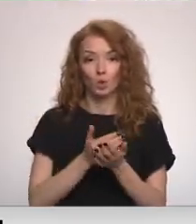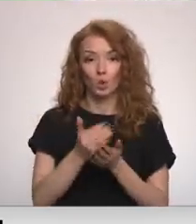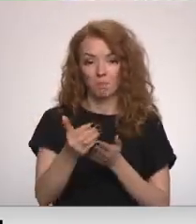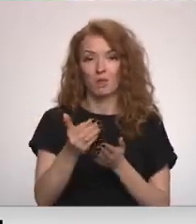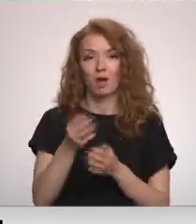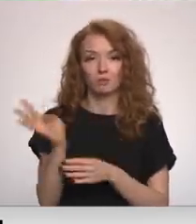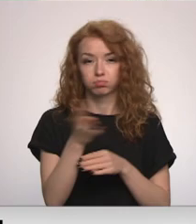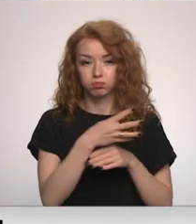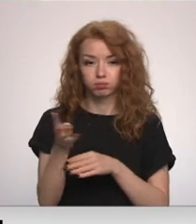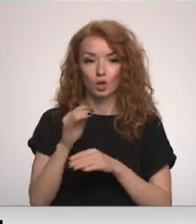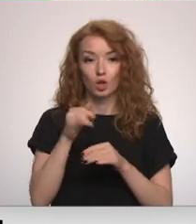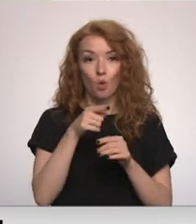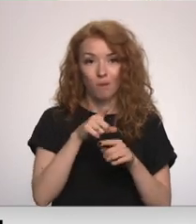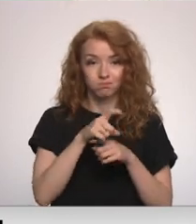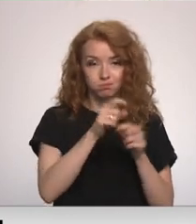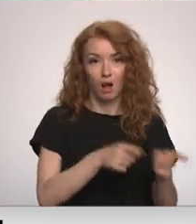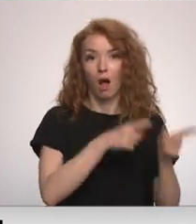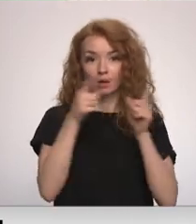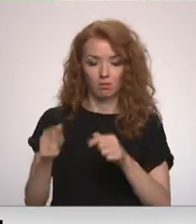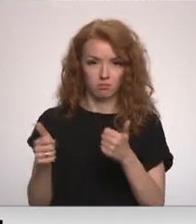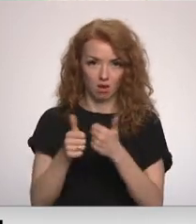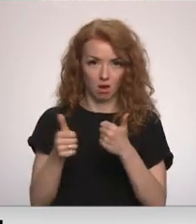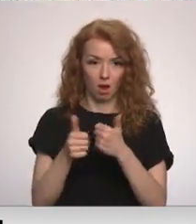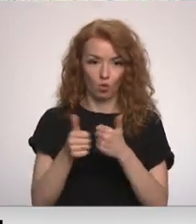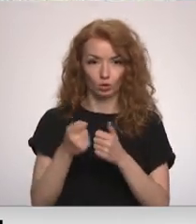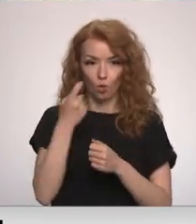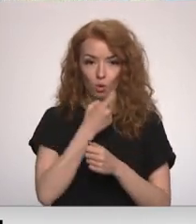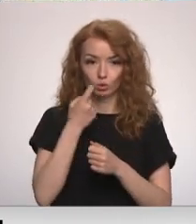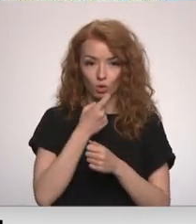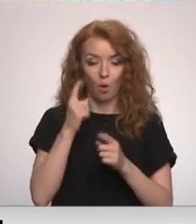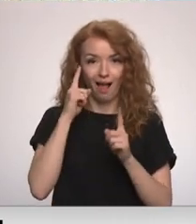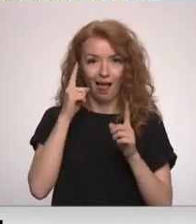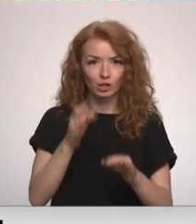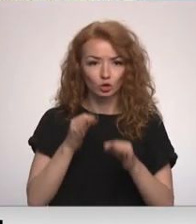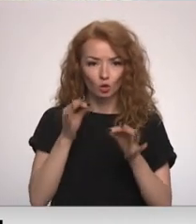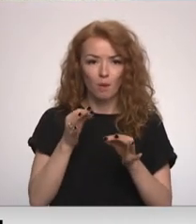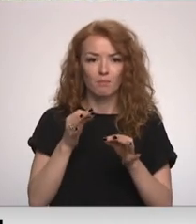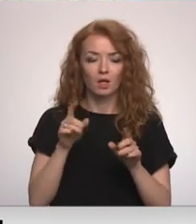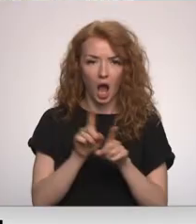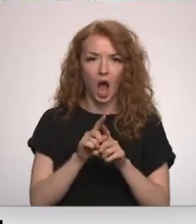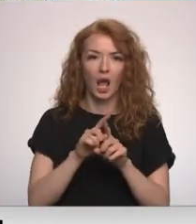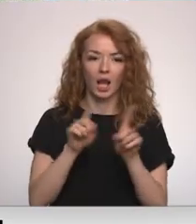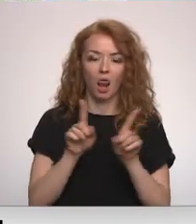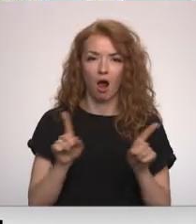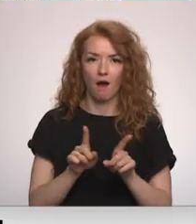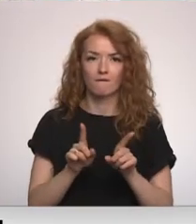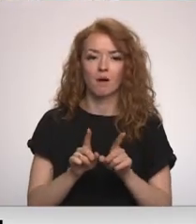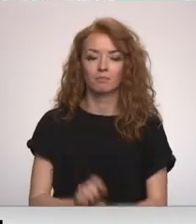zeltvēdera mūķene jau pārcēlusies arī uz blakus esošo ozolu un aizdomīga šķiet arī kļava.